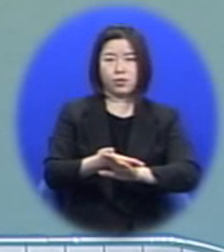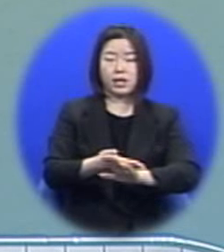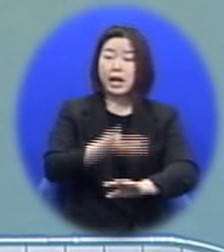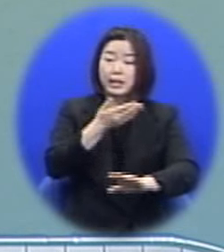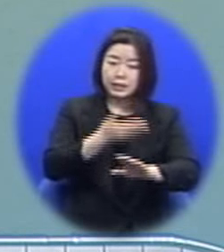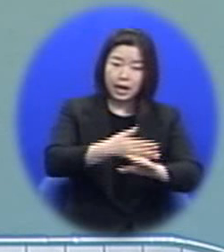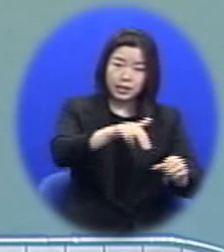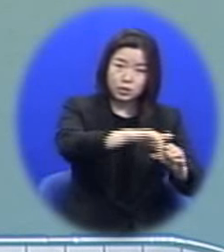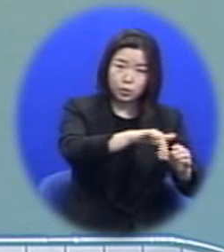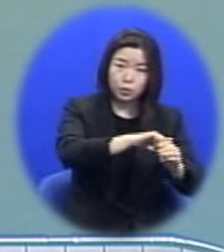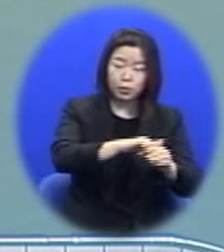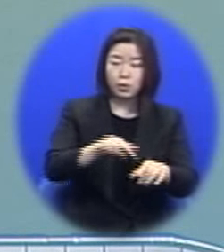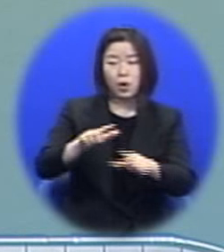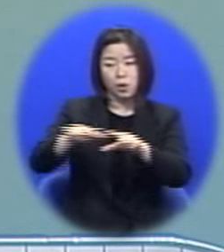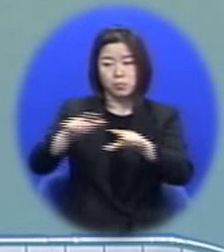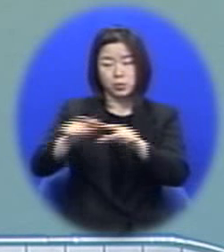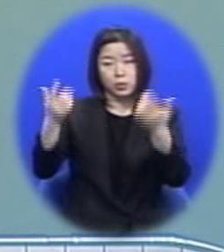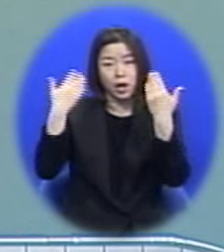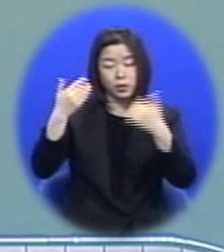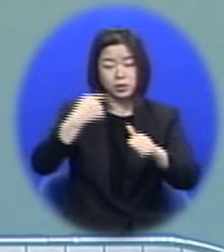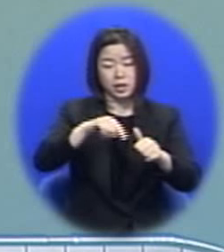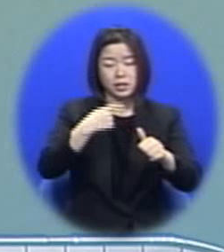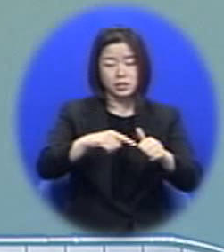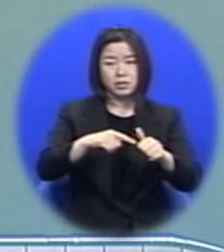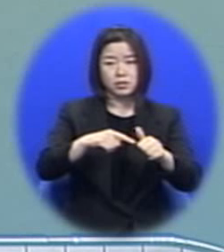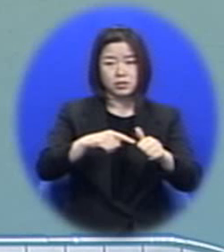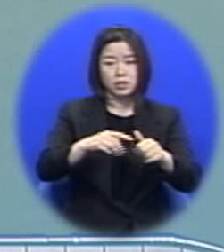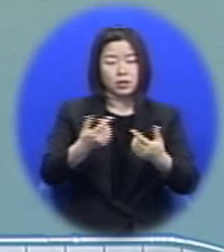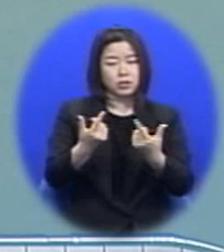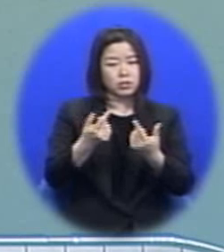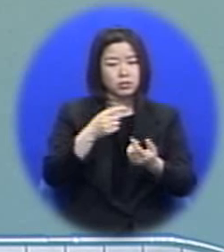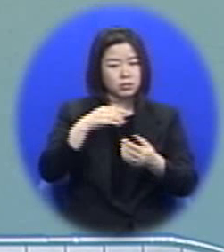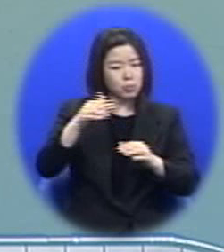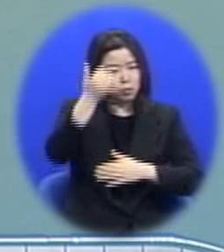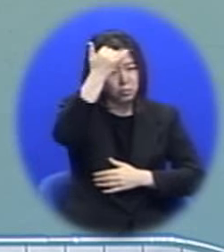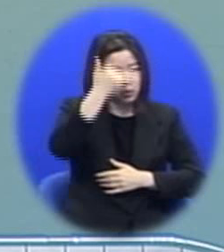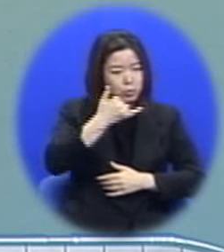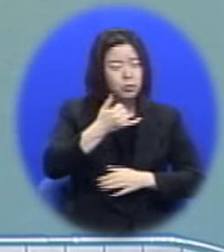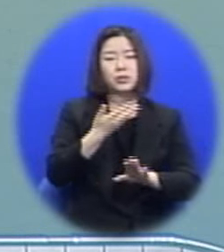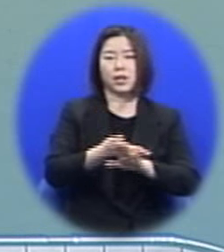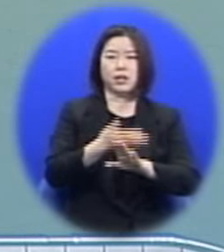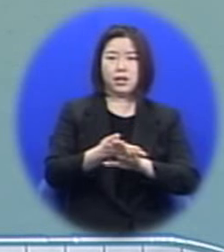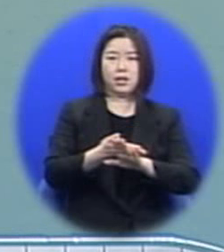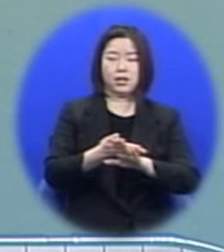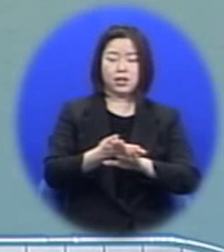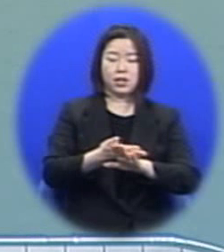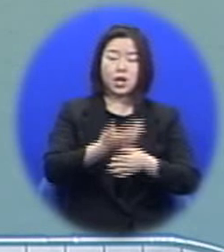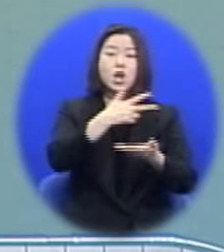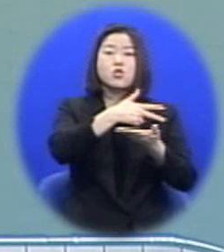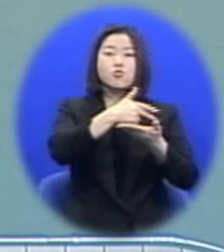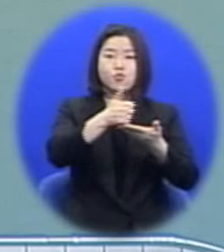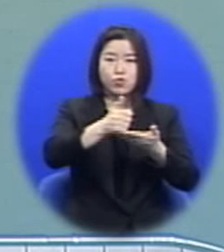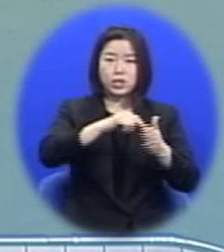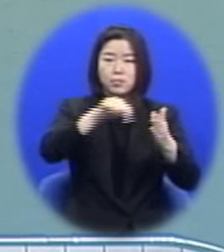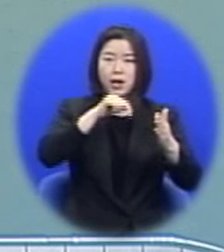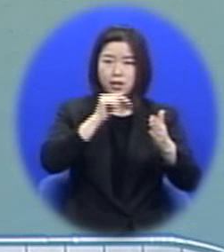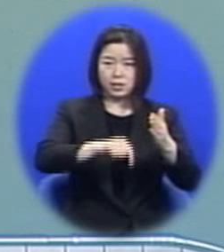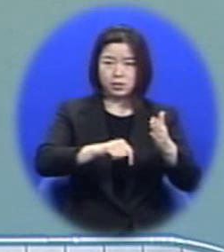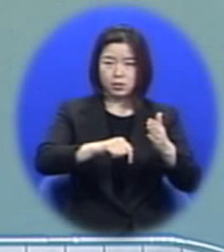다른 종교나 일반 학교에서 가르치는 것과 달라요. 주 안에서 부모님에게